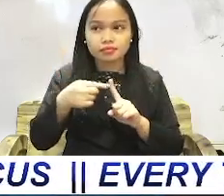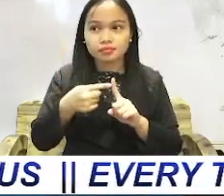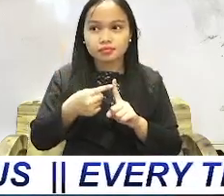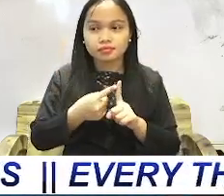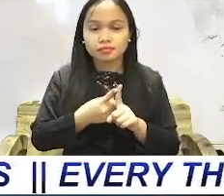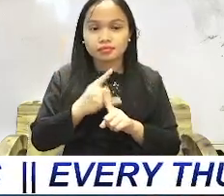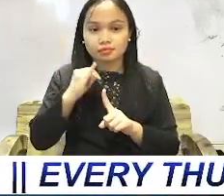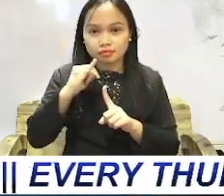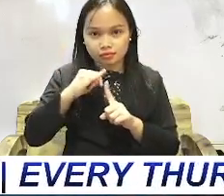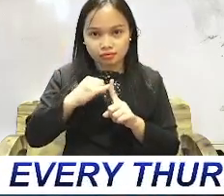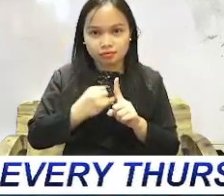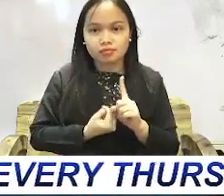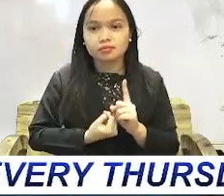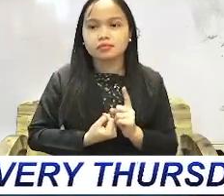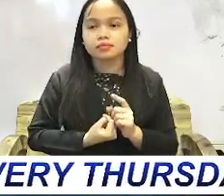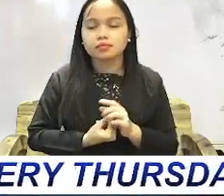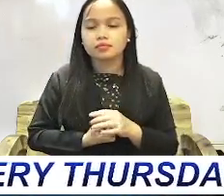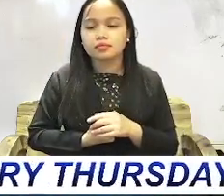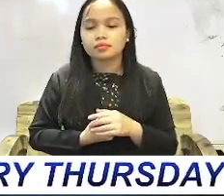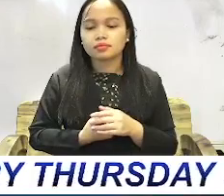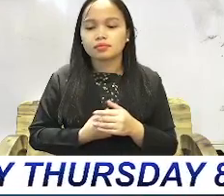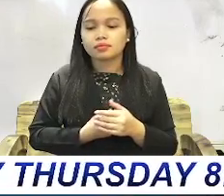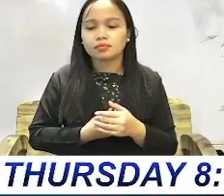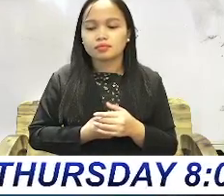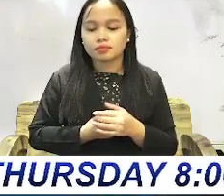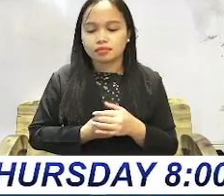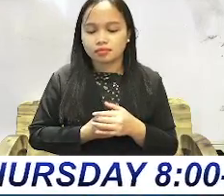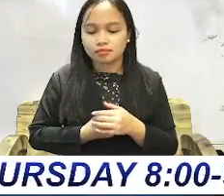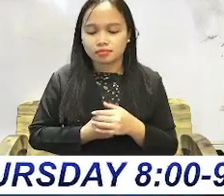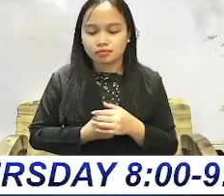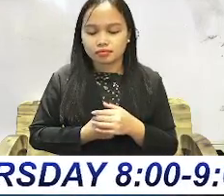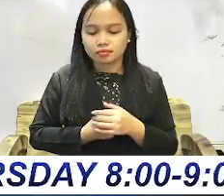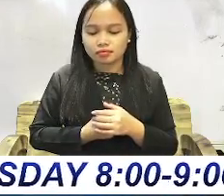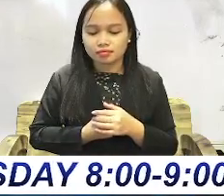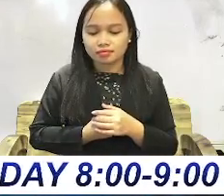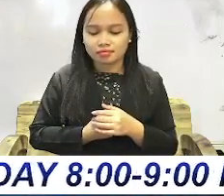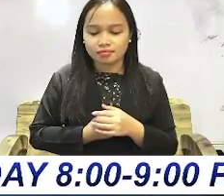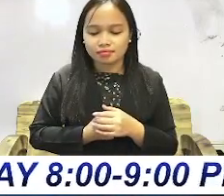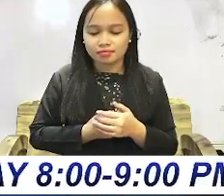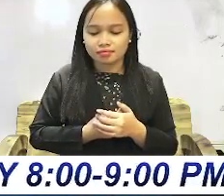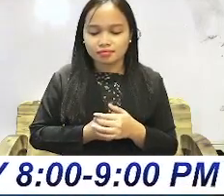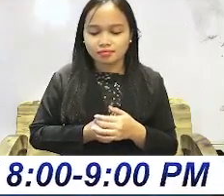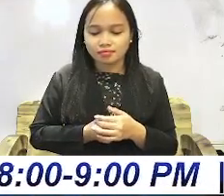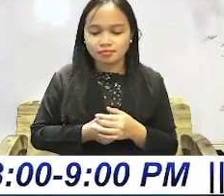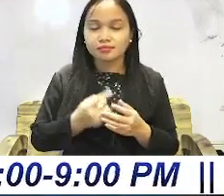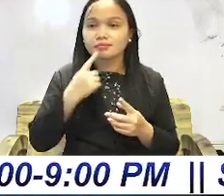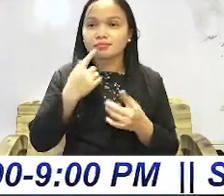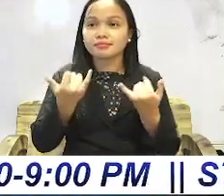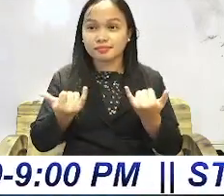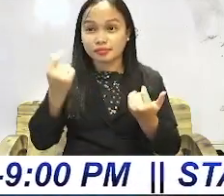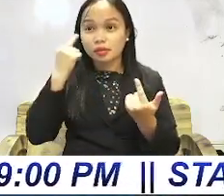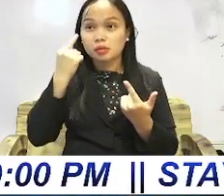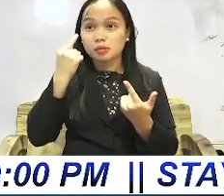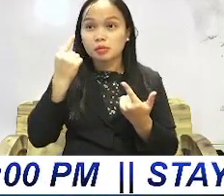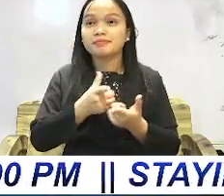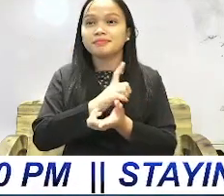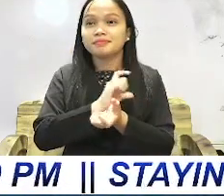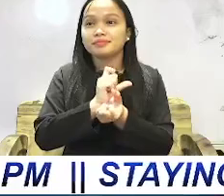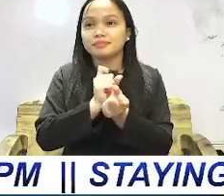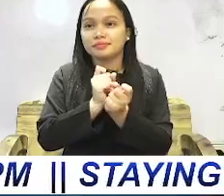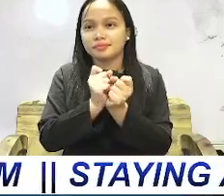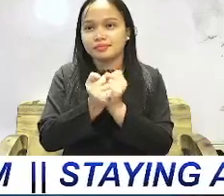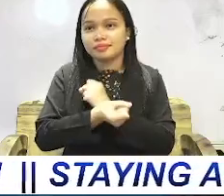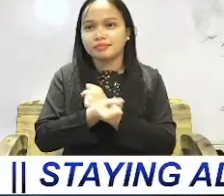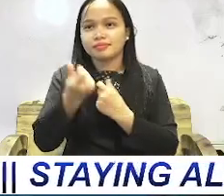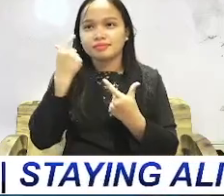yes, sabi niya eh. Oh, di ba? Kasi yun, sabi ko nga, baka New Year's resolution nila yun. Magbabago. Wow. New Year's resolution na